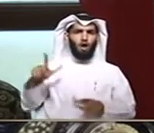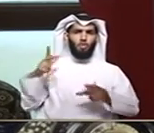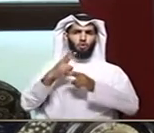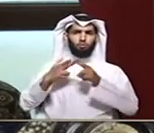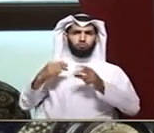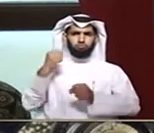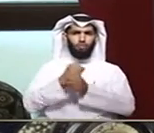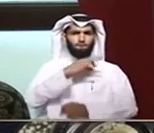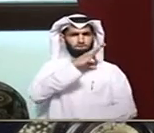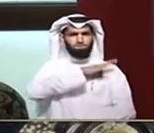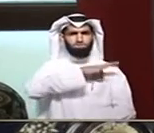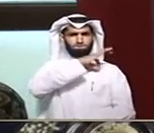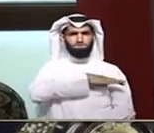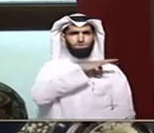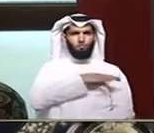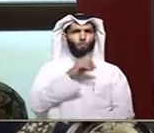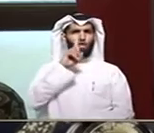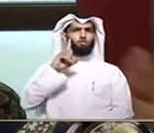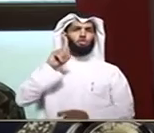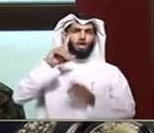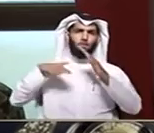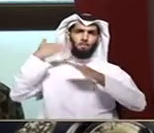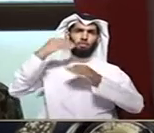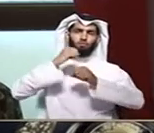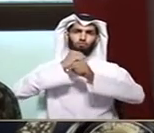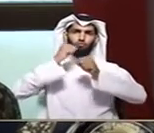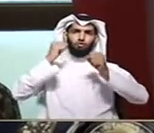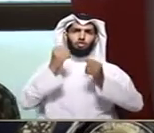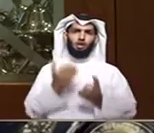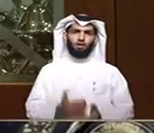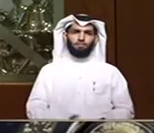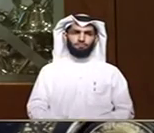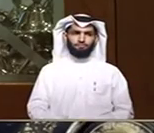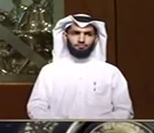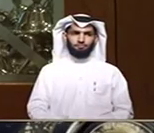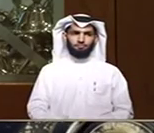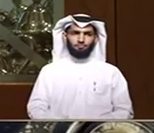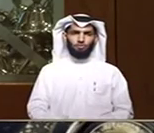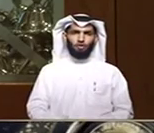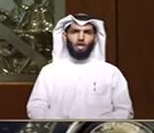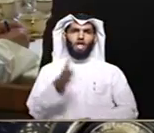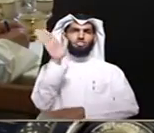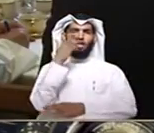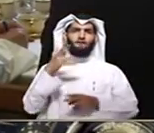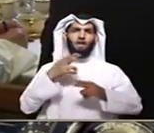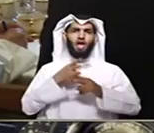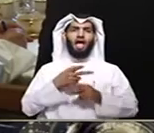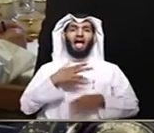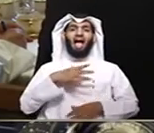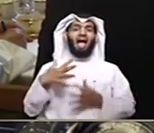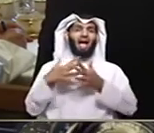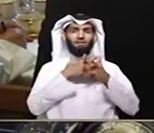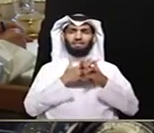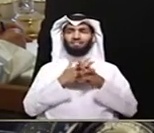المثمر جدا، ونتطلع إلى المزيد منه في المرحلة المقبلة. السفير الأمريكي يودع دولة الكويت